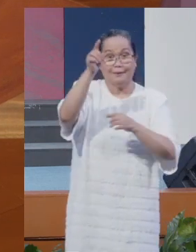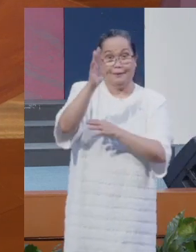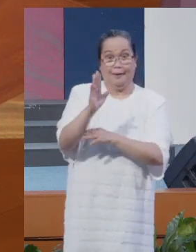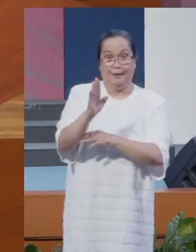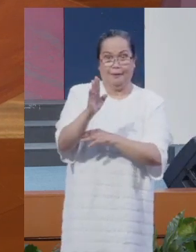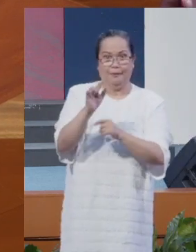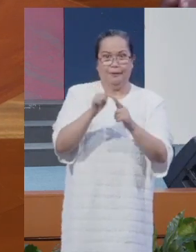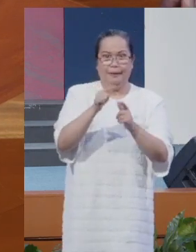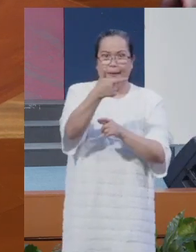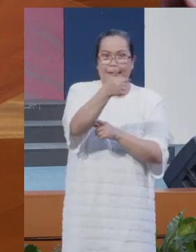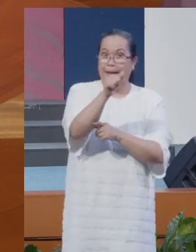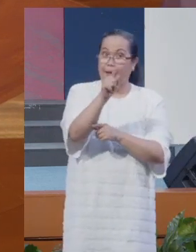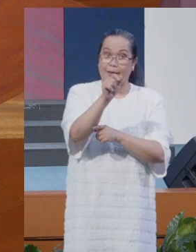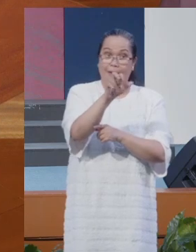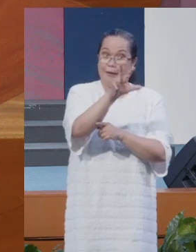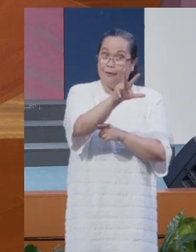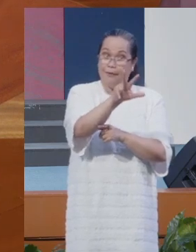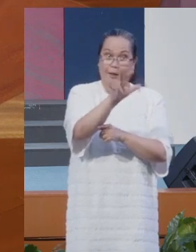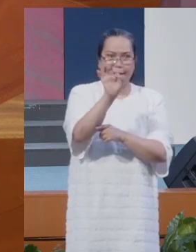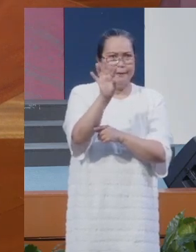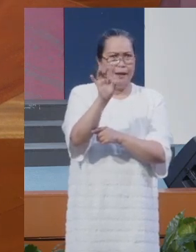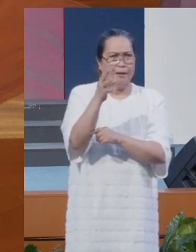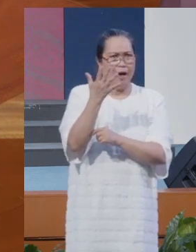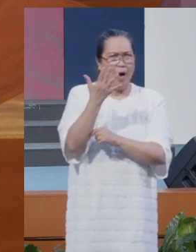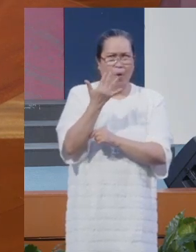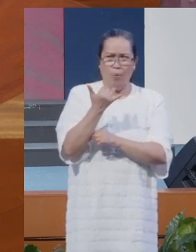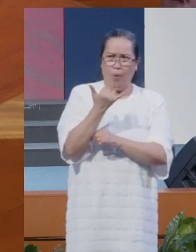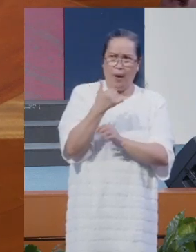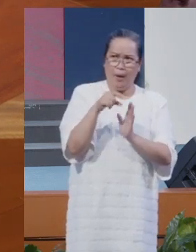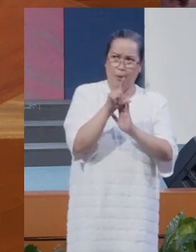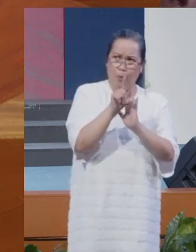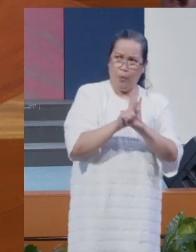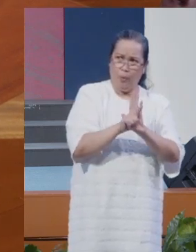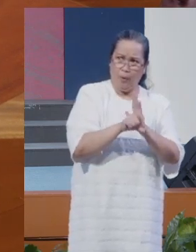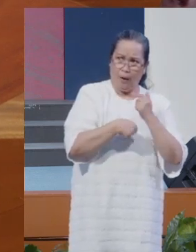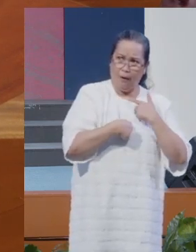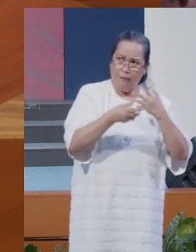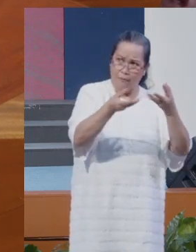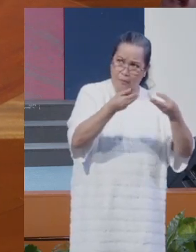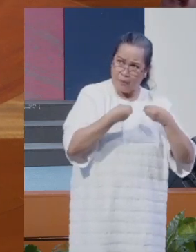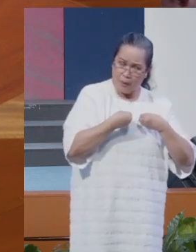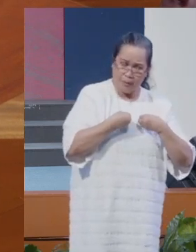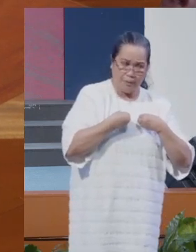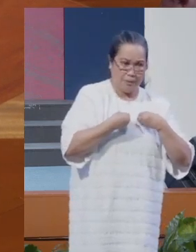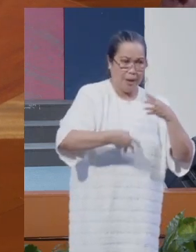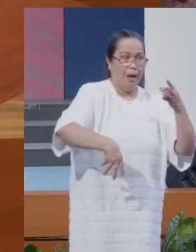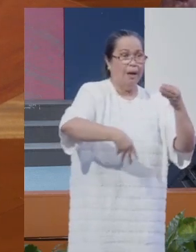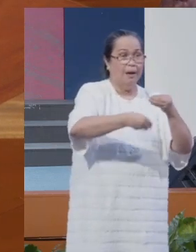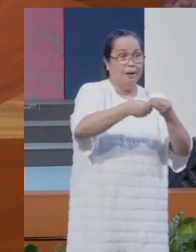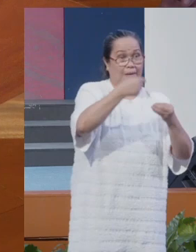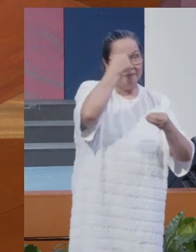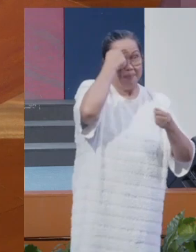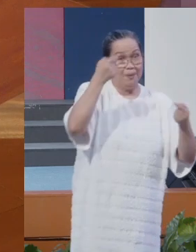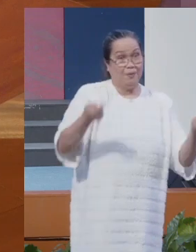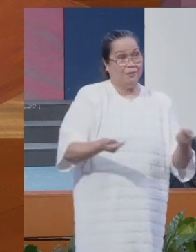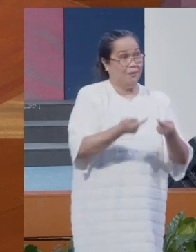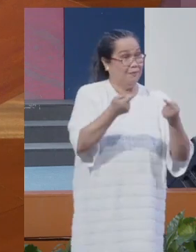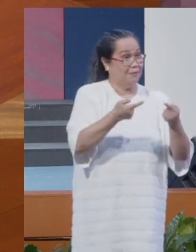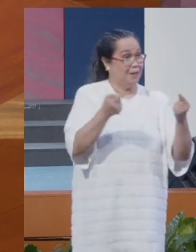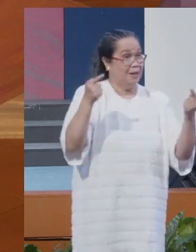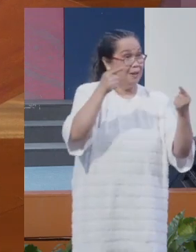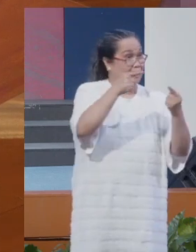sa Galatians 3:19, "Why then the law?" Bakit binigay ang batas? "It was added because of transgressions until